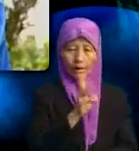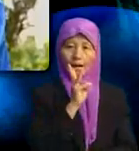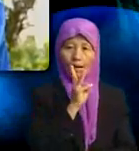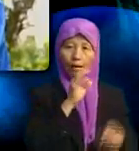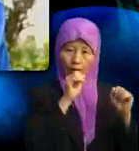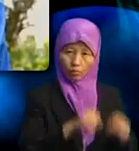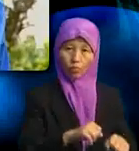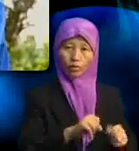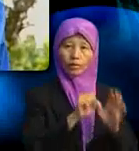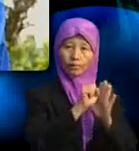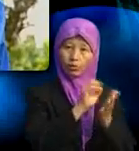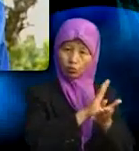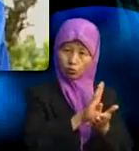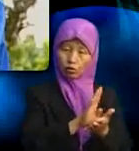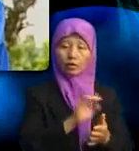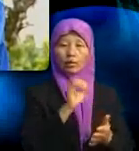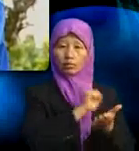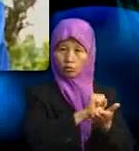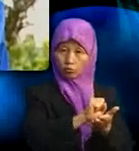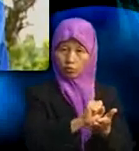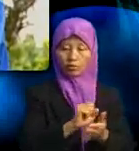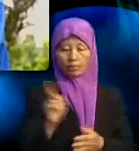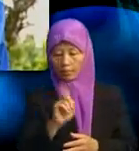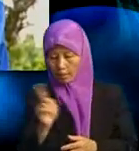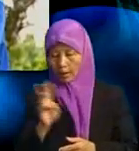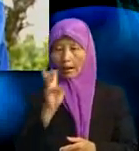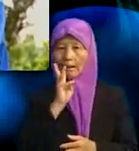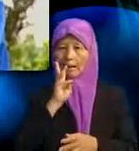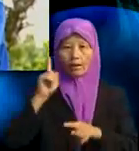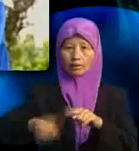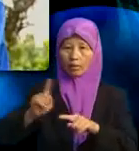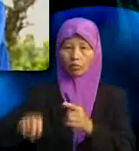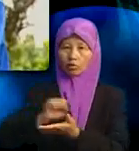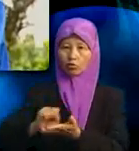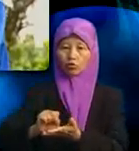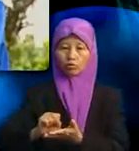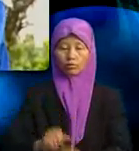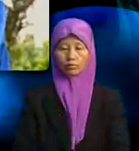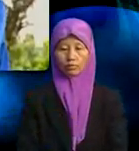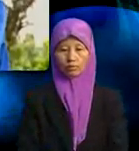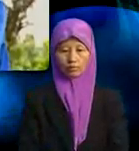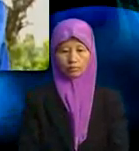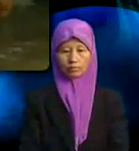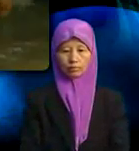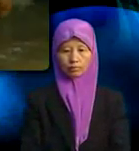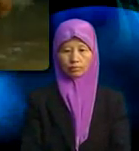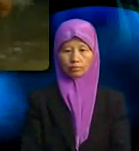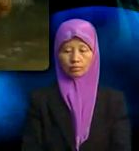membezakan mana air yang boleh dibuat bersuci dan mana air yang tidak boleh dibuat bersuci.